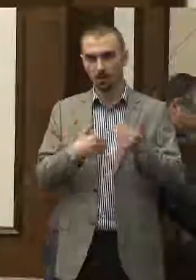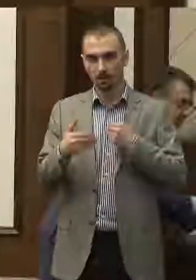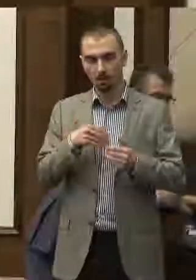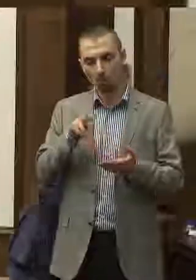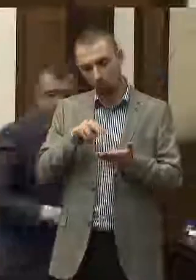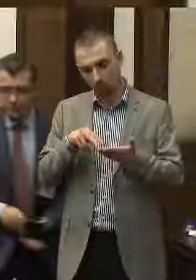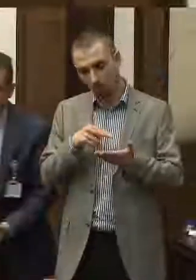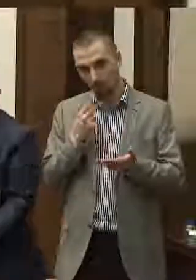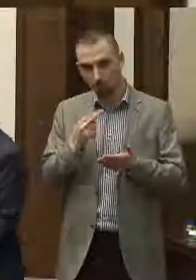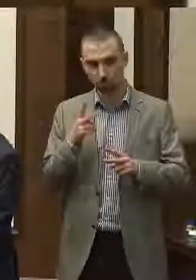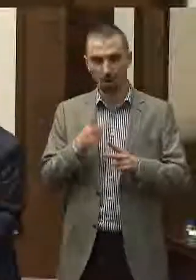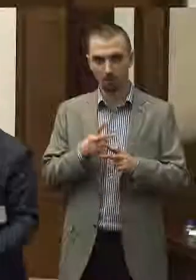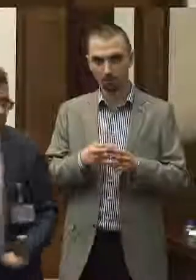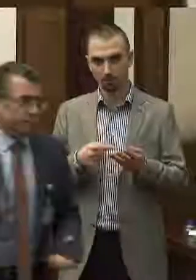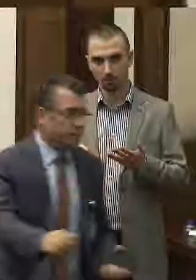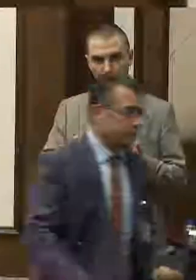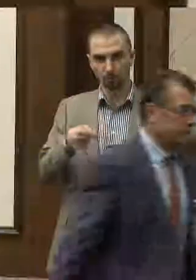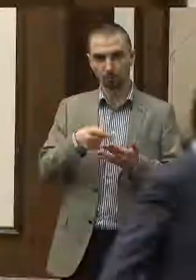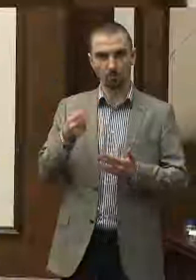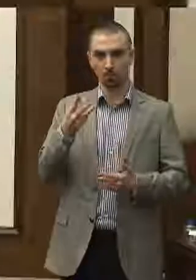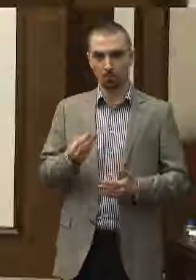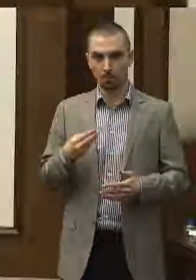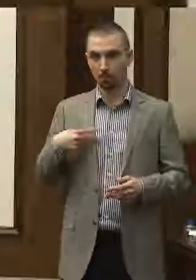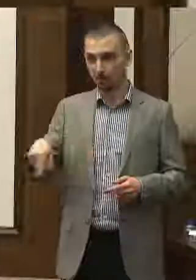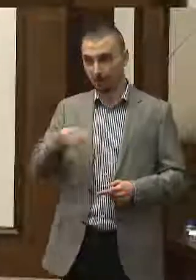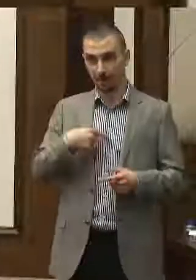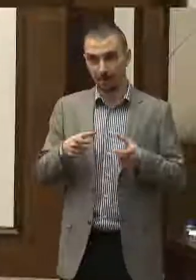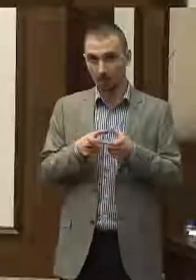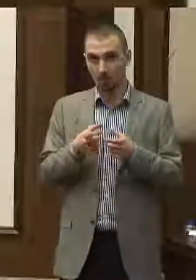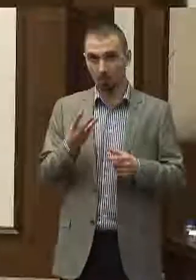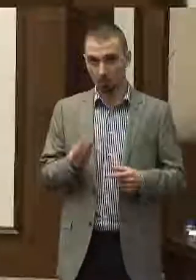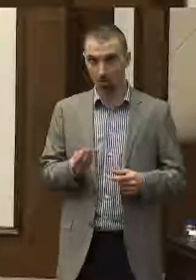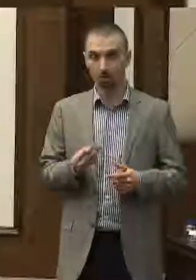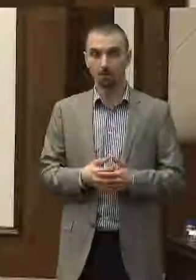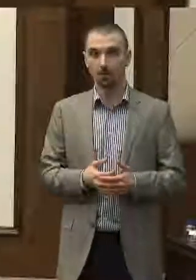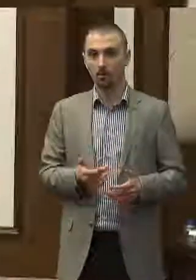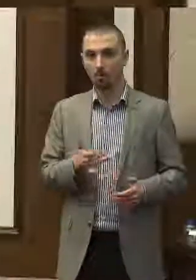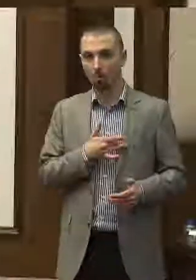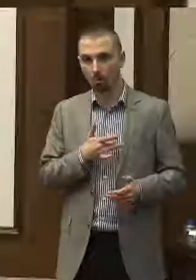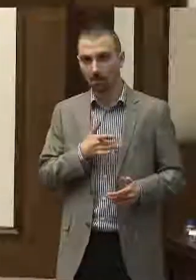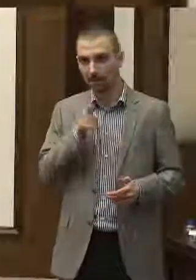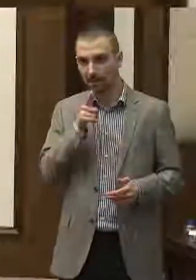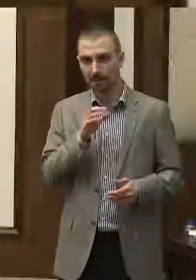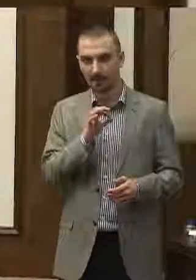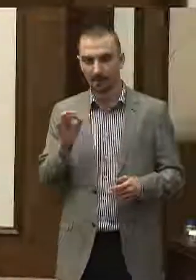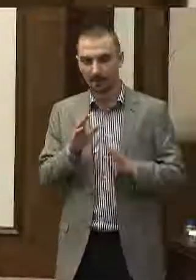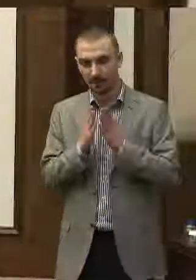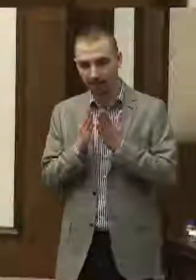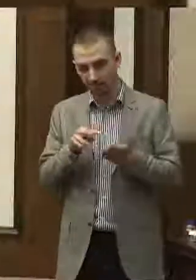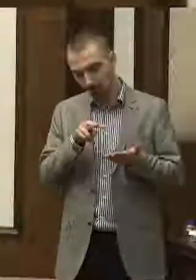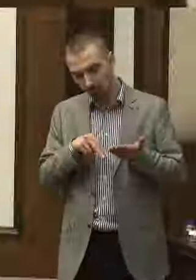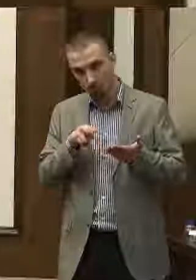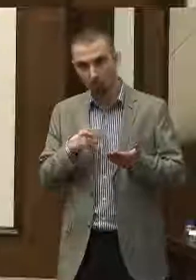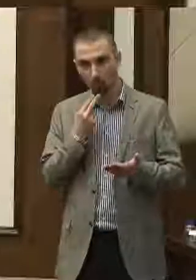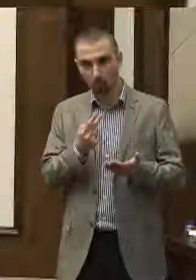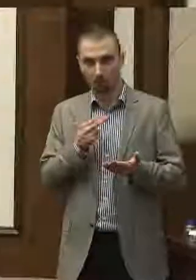son derece hızlandı. Biz dernek olarak da gönüllü sesli kitap seslendirebilmeyi